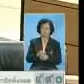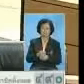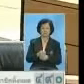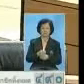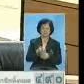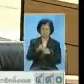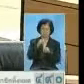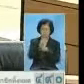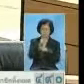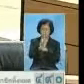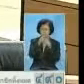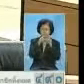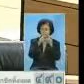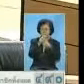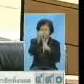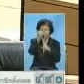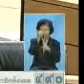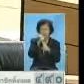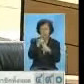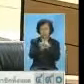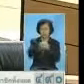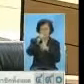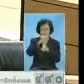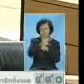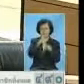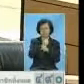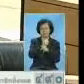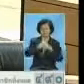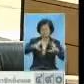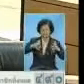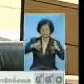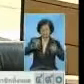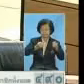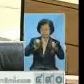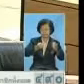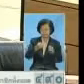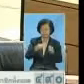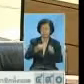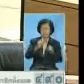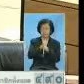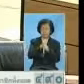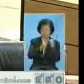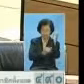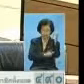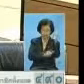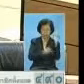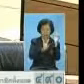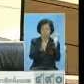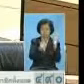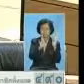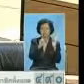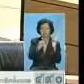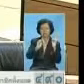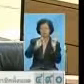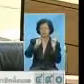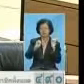เฝ้าถามตัวเองแล้วทำไมประเทศไทยไม่ผลิตยางรถยนต์ขึ้นมาล่ะทำไมไปปล่อยราคายางพาราเนี่ยกิโลละ70บาท